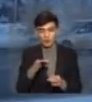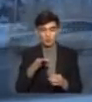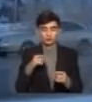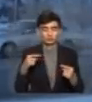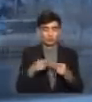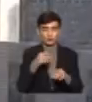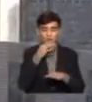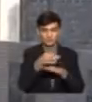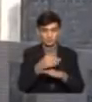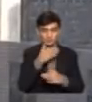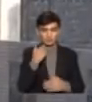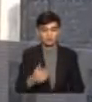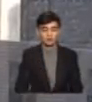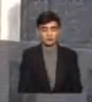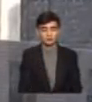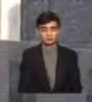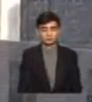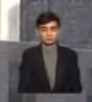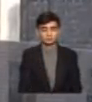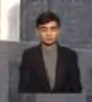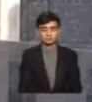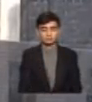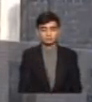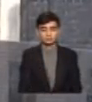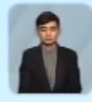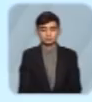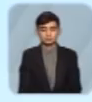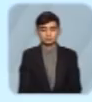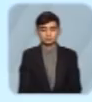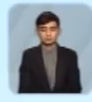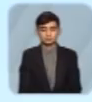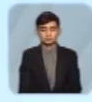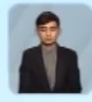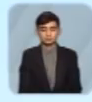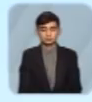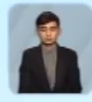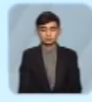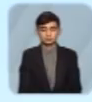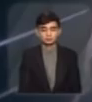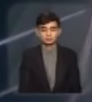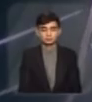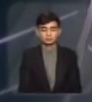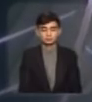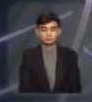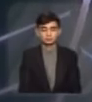әзірше айтылмады. Айжан Иманғалиева, Нұркен Тоқмурзин, Информбюро, Нұрсултан.